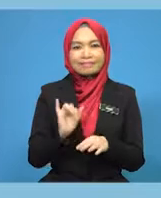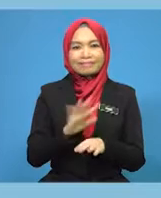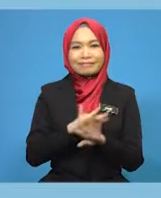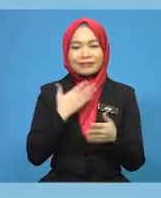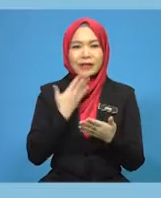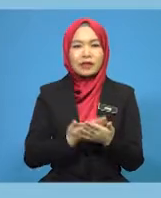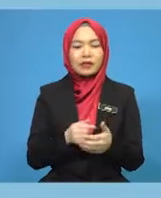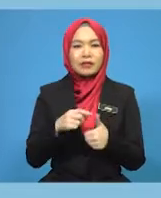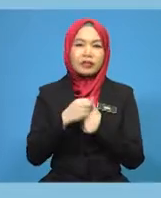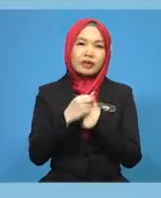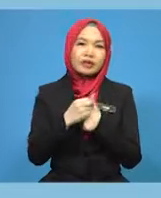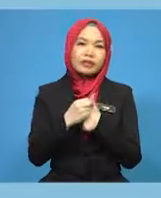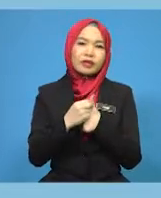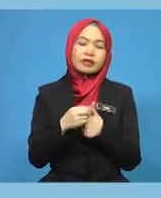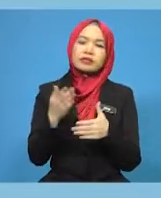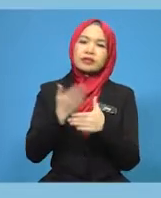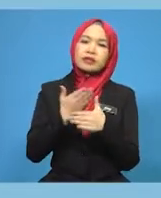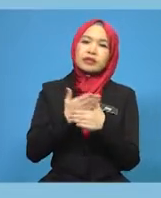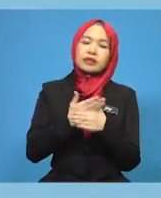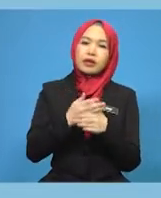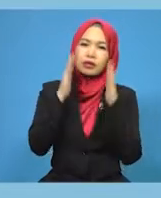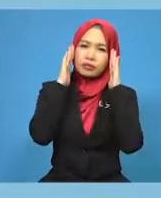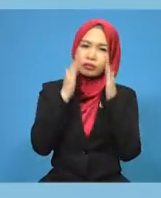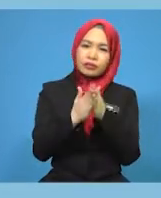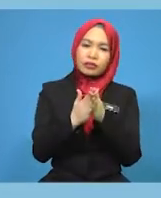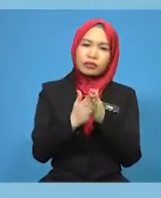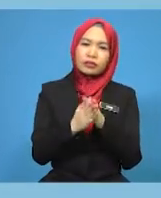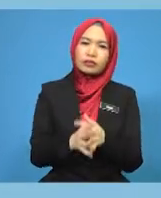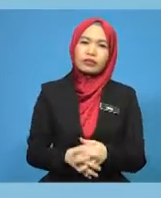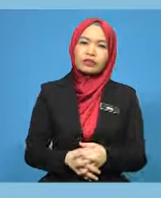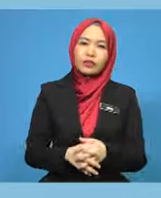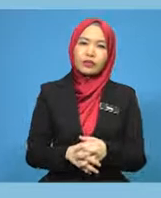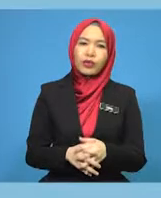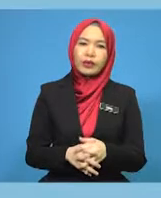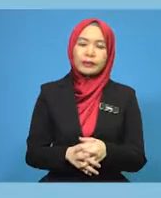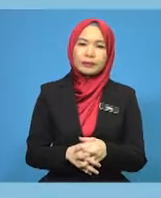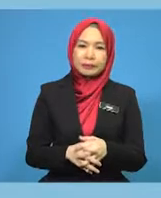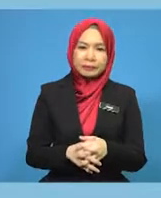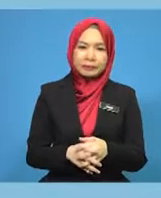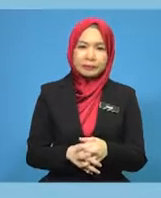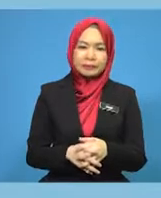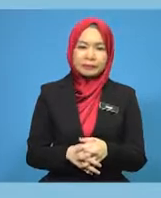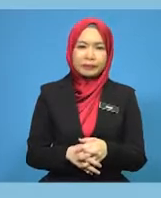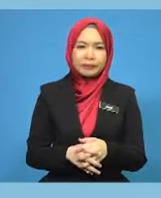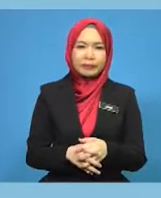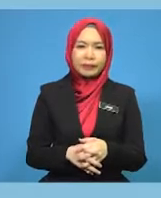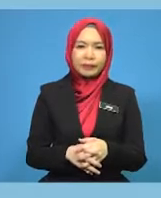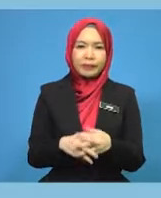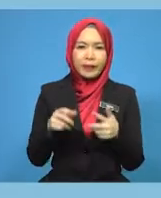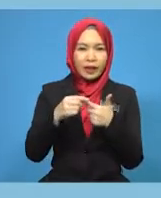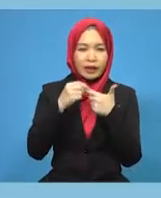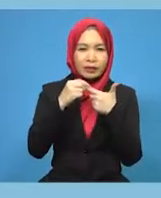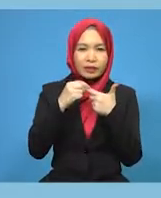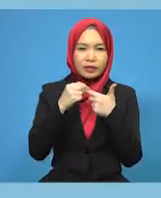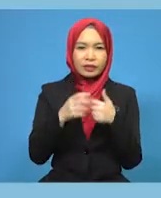ia akan mengganggu tumpuan ataupun perhatian terhadap mesej utama yang cuba kita sampaikan. Yang